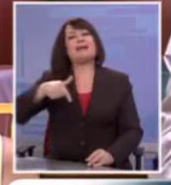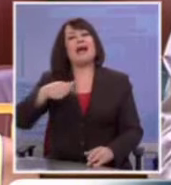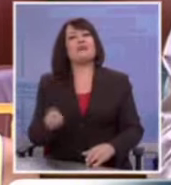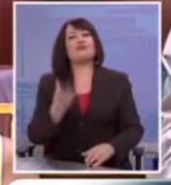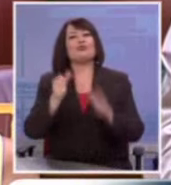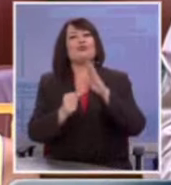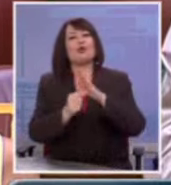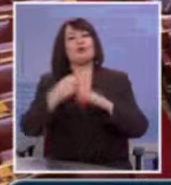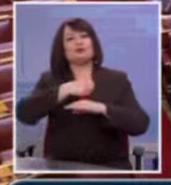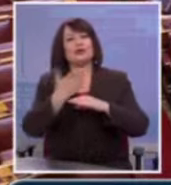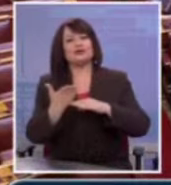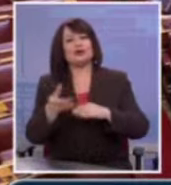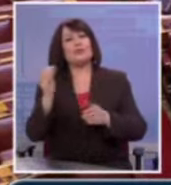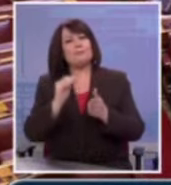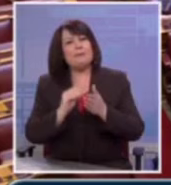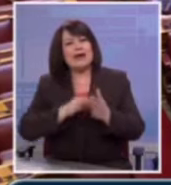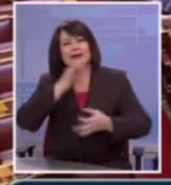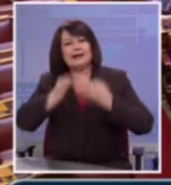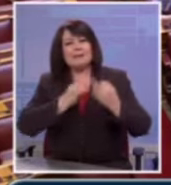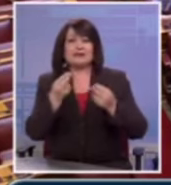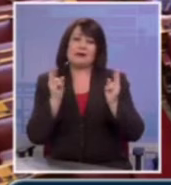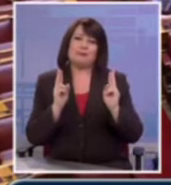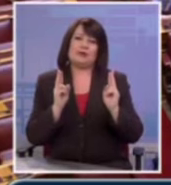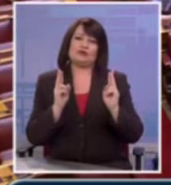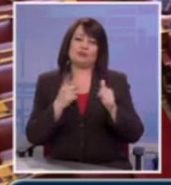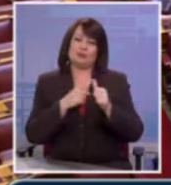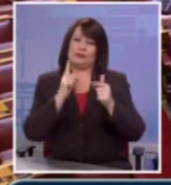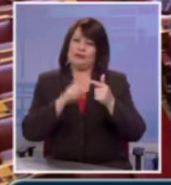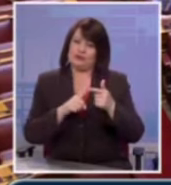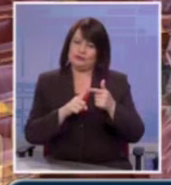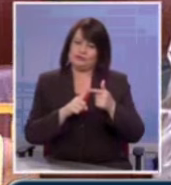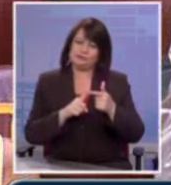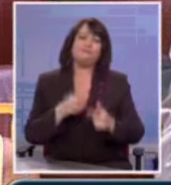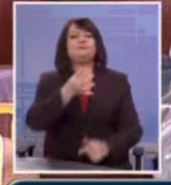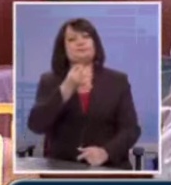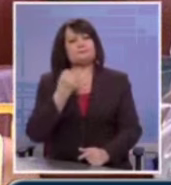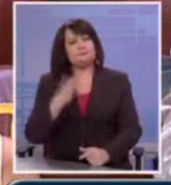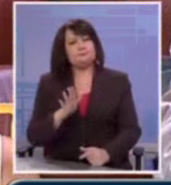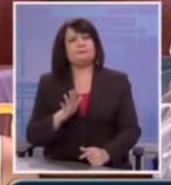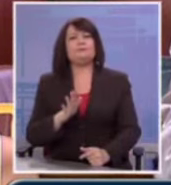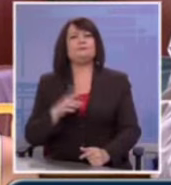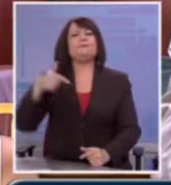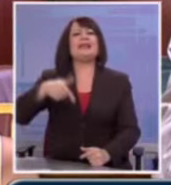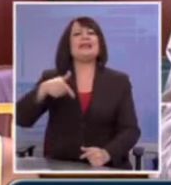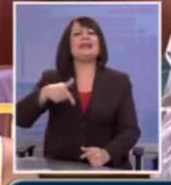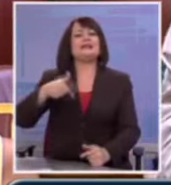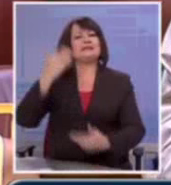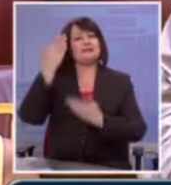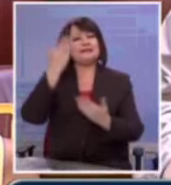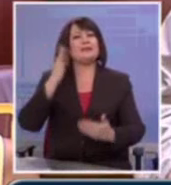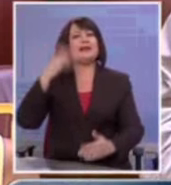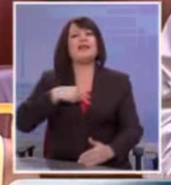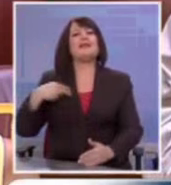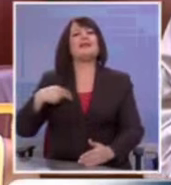τη δυνατότητα να επανατοποθετηθείτε. Δεύτερον, αναφερθήκατε στον κύριο Γιαννίτση, τον οποίο τιμώ ότι τον είχα καθηγητή